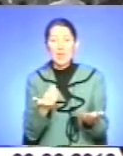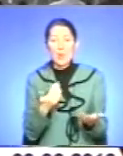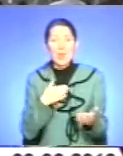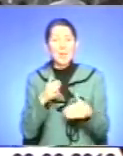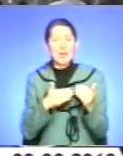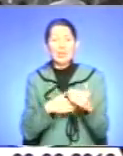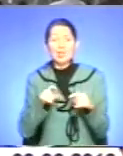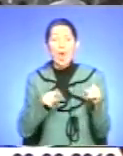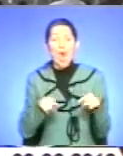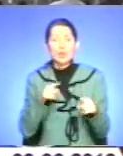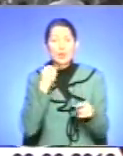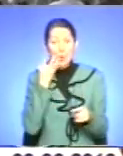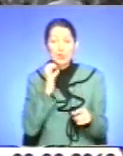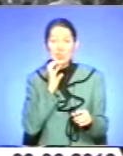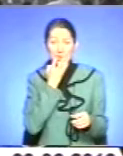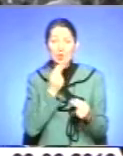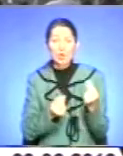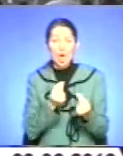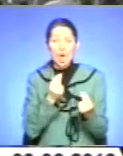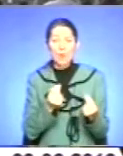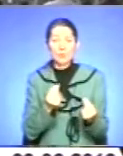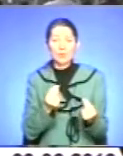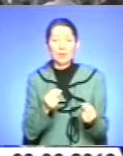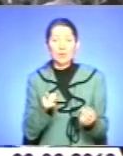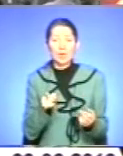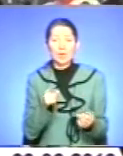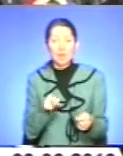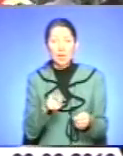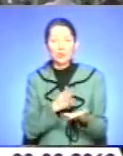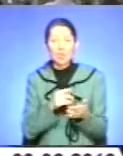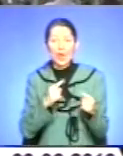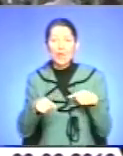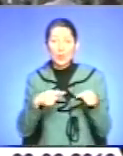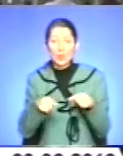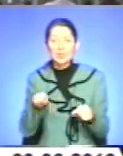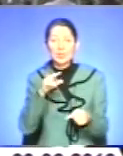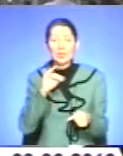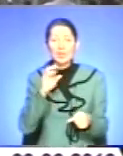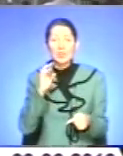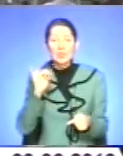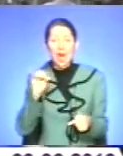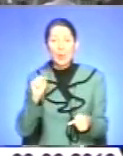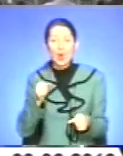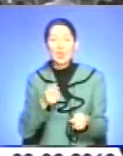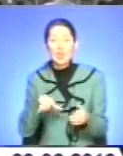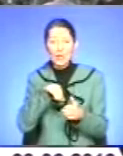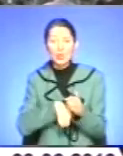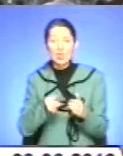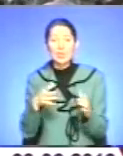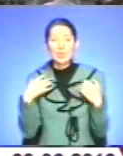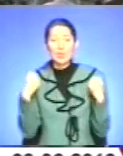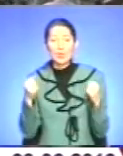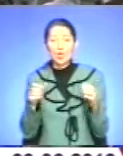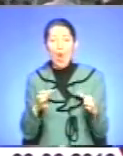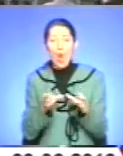практично рідко коли серйозно граємо, тут і футболісти, і динамівці, які входять в їхній спортклуб, постійно тренуються, але тим не